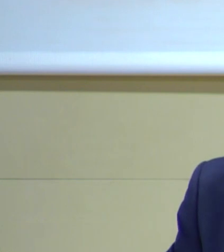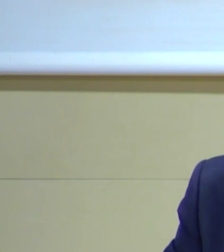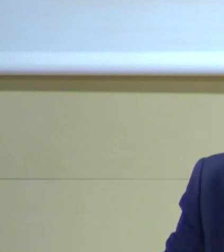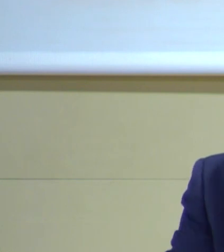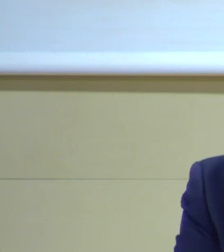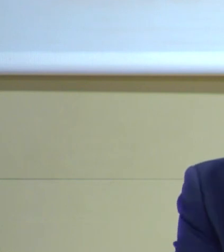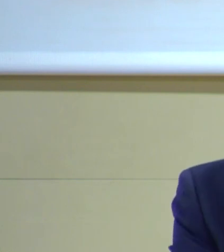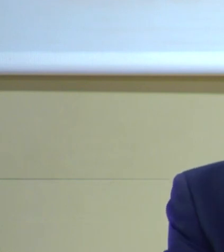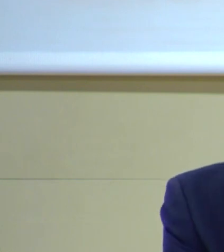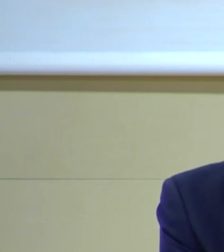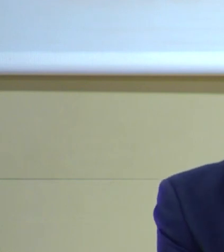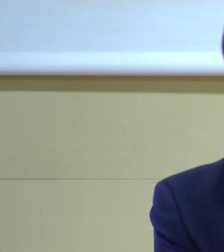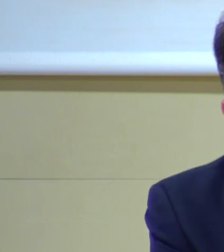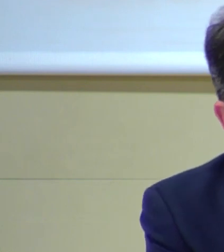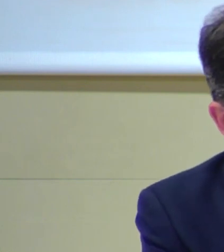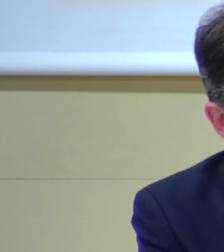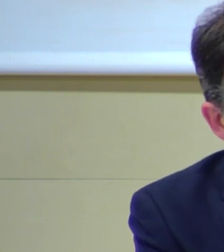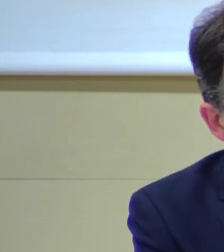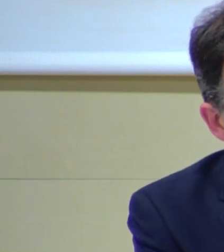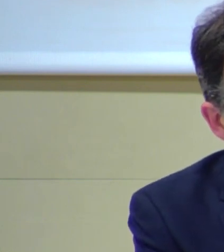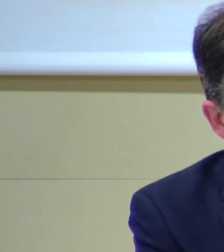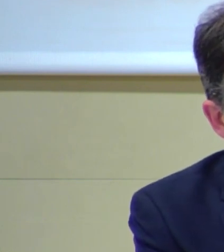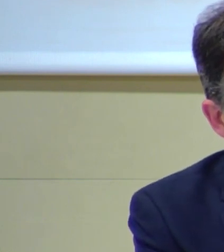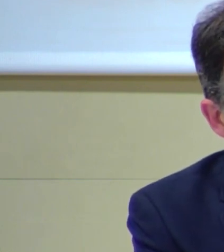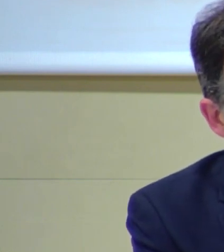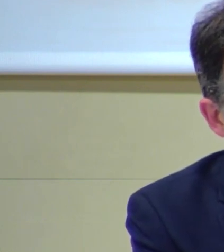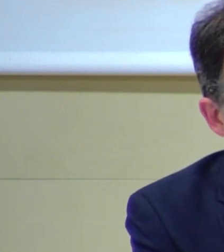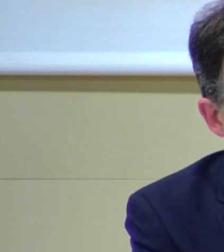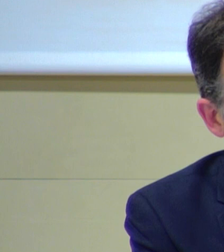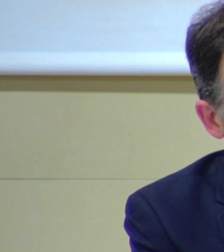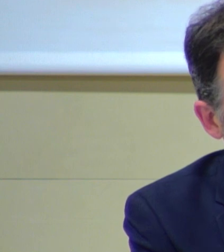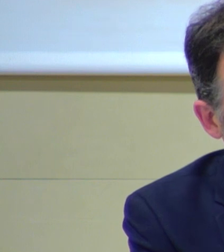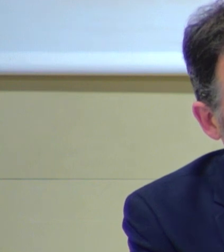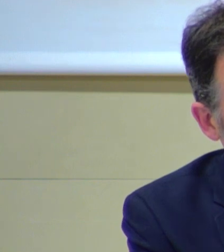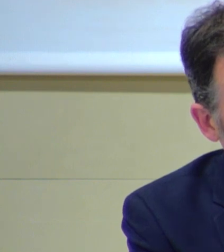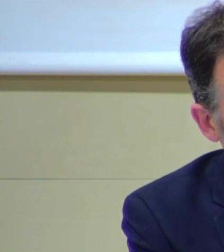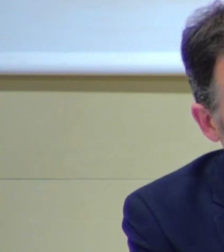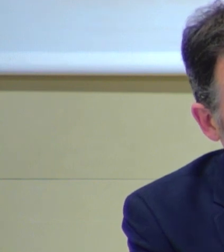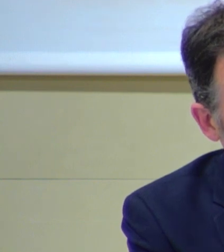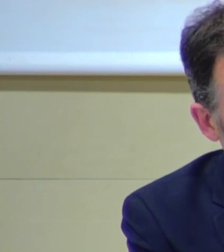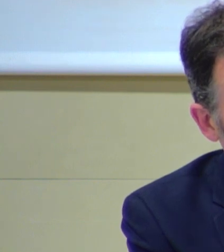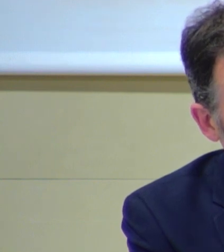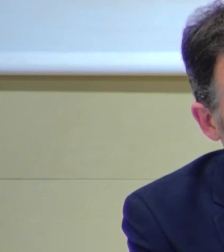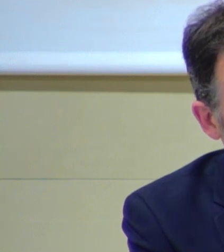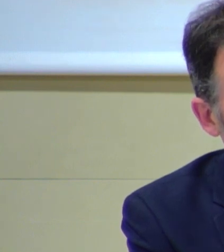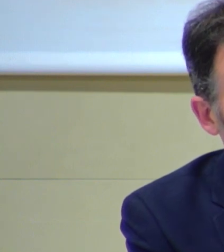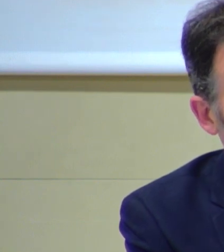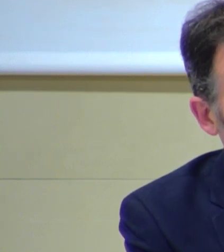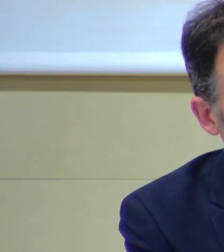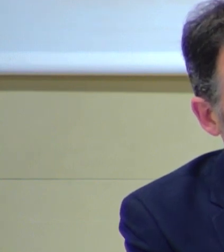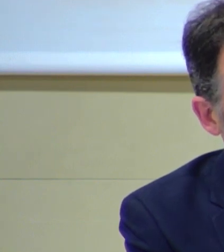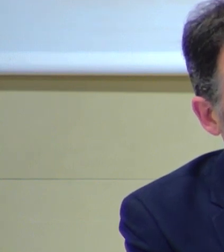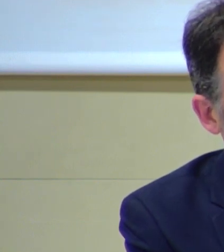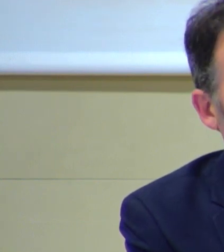mise à disposition de locaux avec différentes associations le billard le club d'escrimé parmentier la sentinelle des apps le trampoline club du dauphiné mince grenoble la